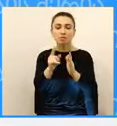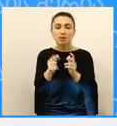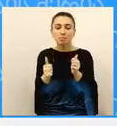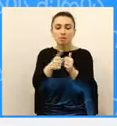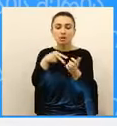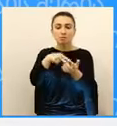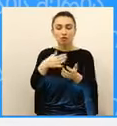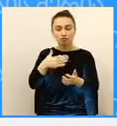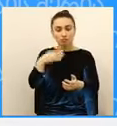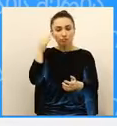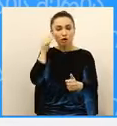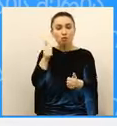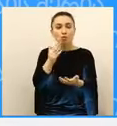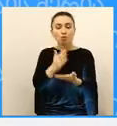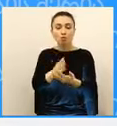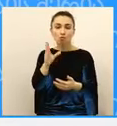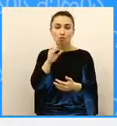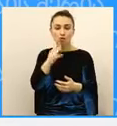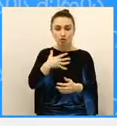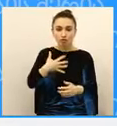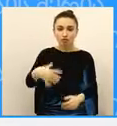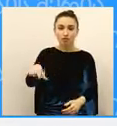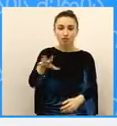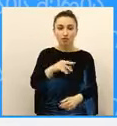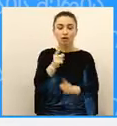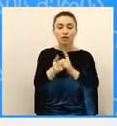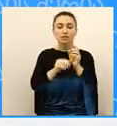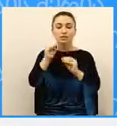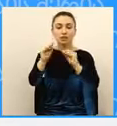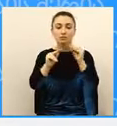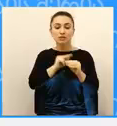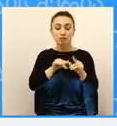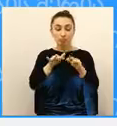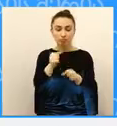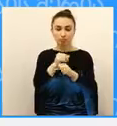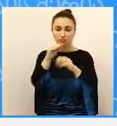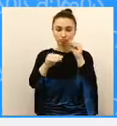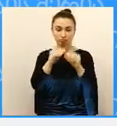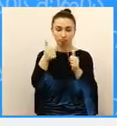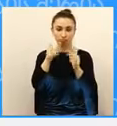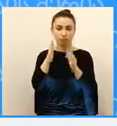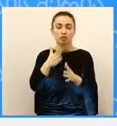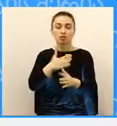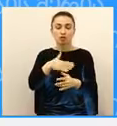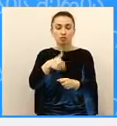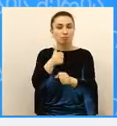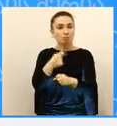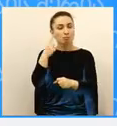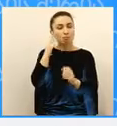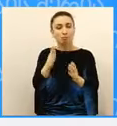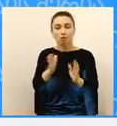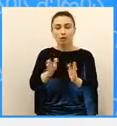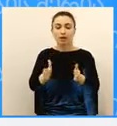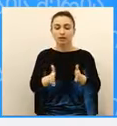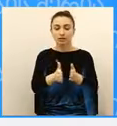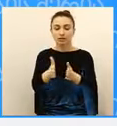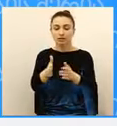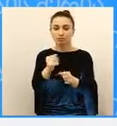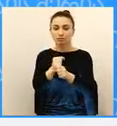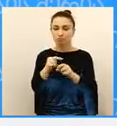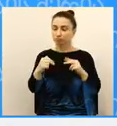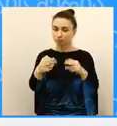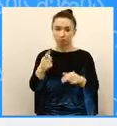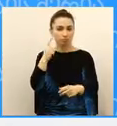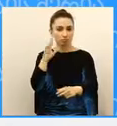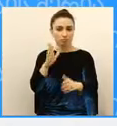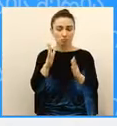მიდგომა და დამოკიდებულება როგორია, როდესაც ჩვენ სარეაბილიტაციო სამუშაოებს ვაკეთებთ. ჩვენთვის არ არის მხოლოდ გზის საფარის